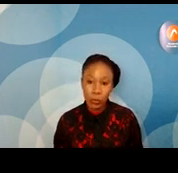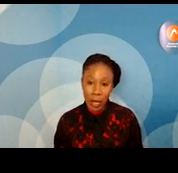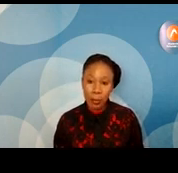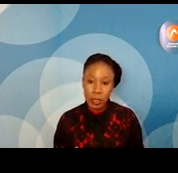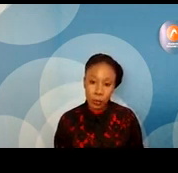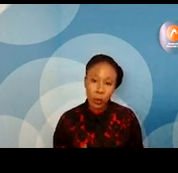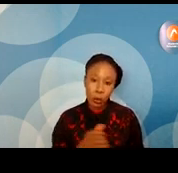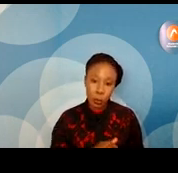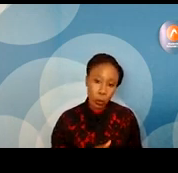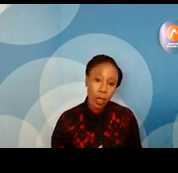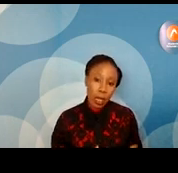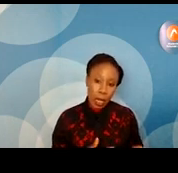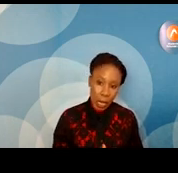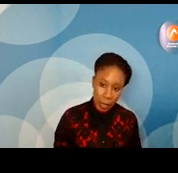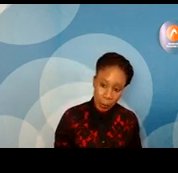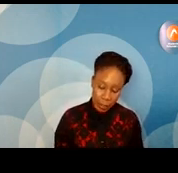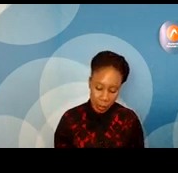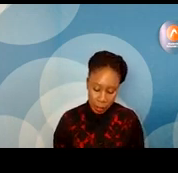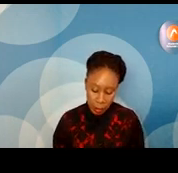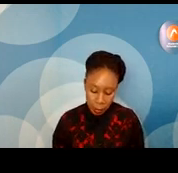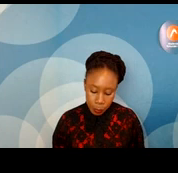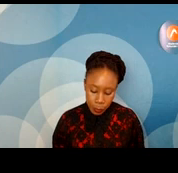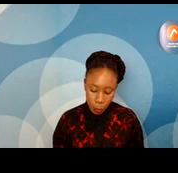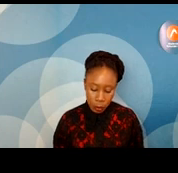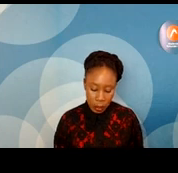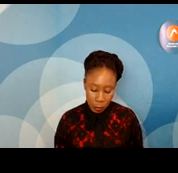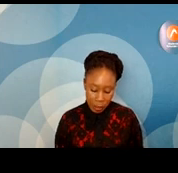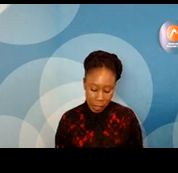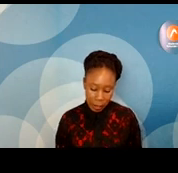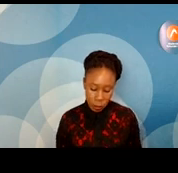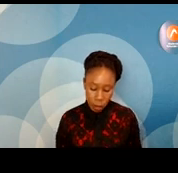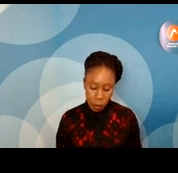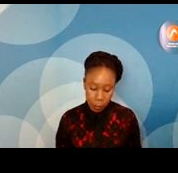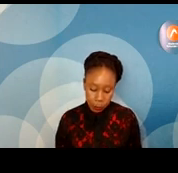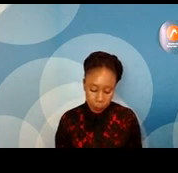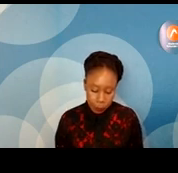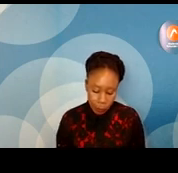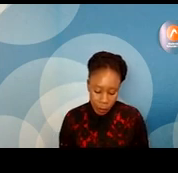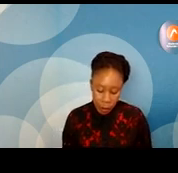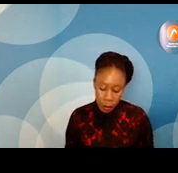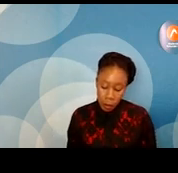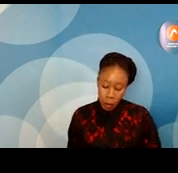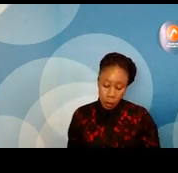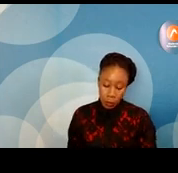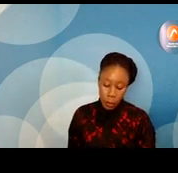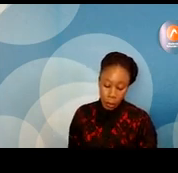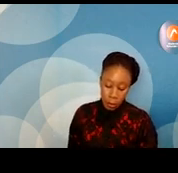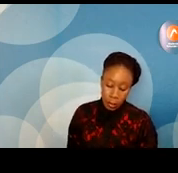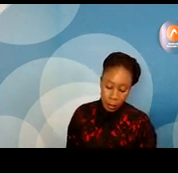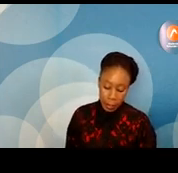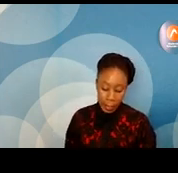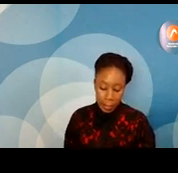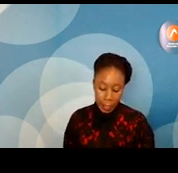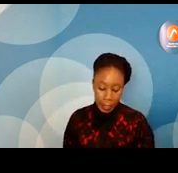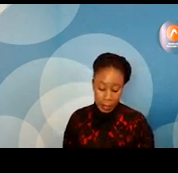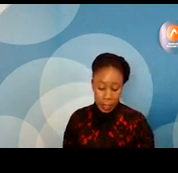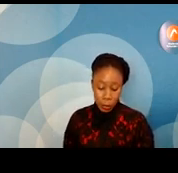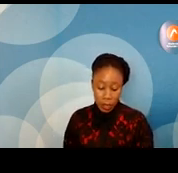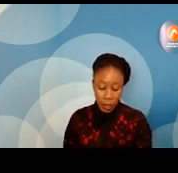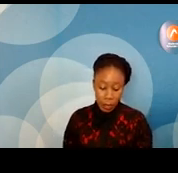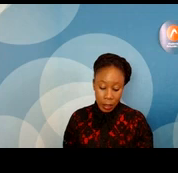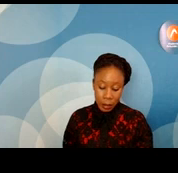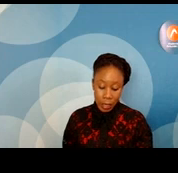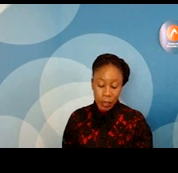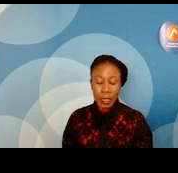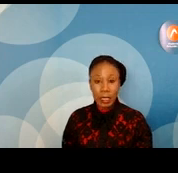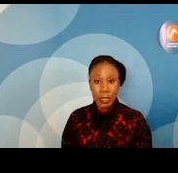med främsta fokus på arbetsrätten och diskrimineringslagen. För det ska